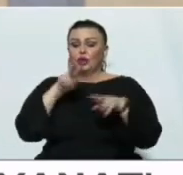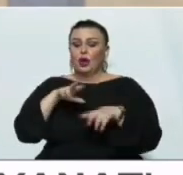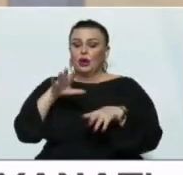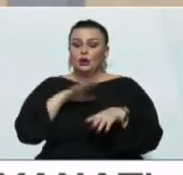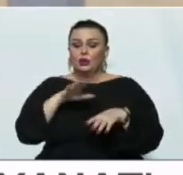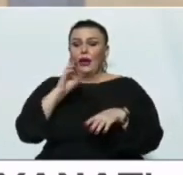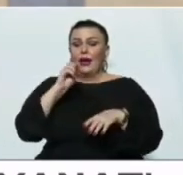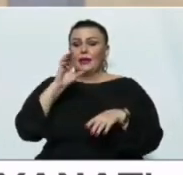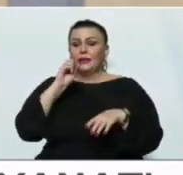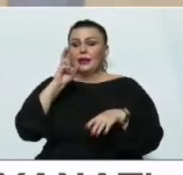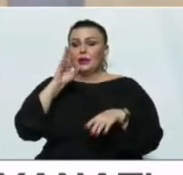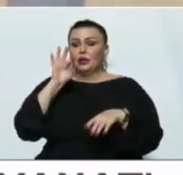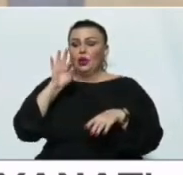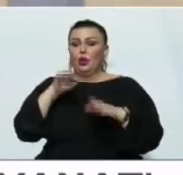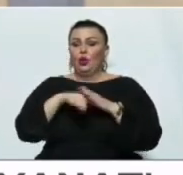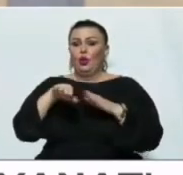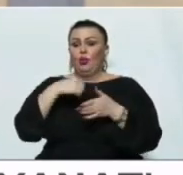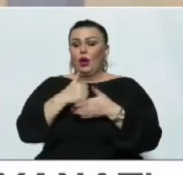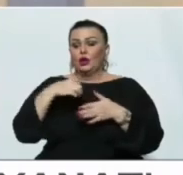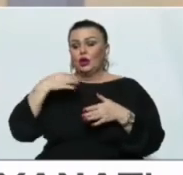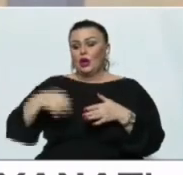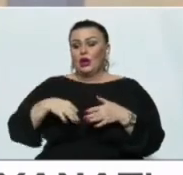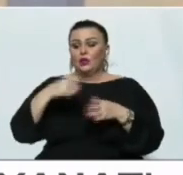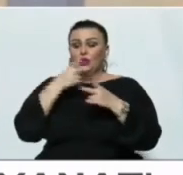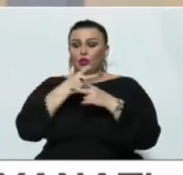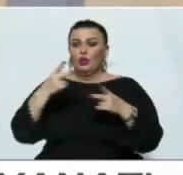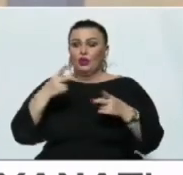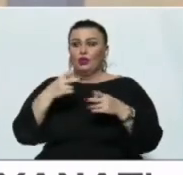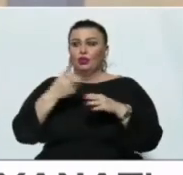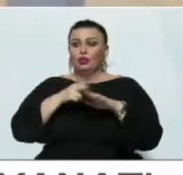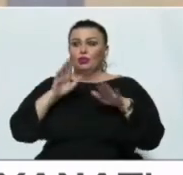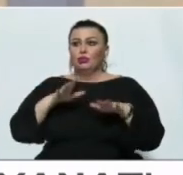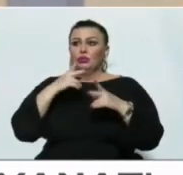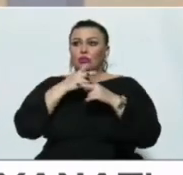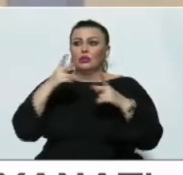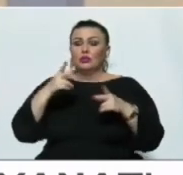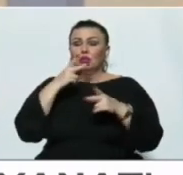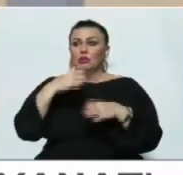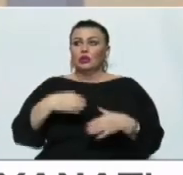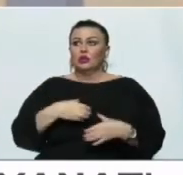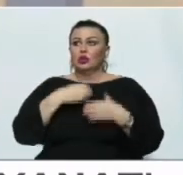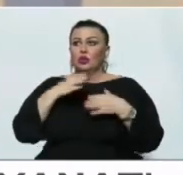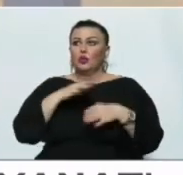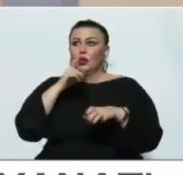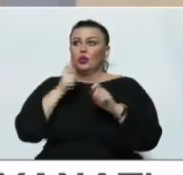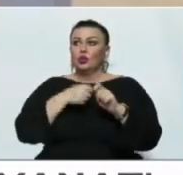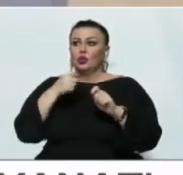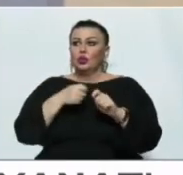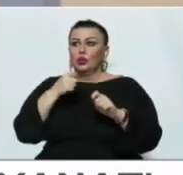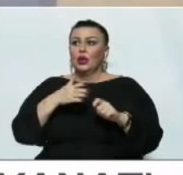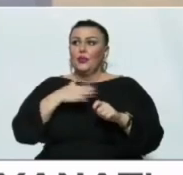hətta İSESK-ın baş katibi gördüyü mənzərəni faciə olaraq adlandırdı. Həqiqətən uzun illər boyu orada